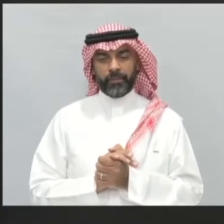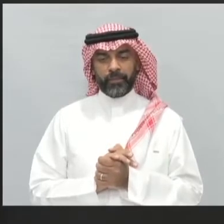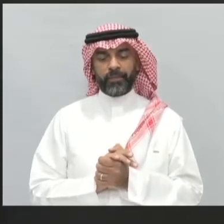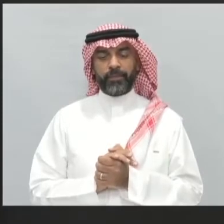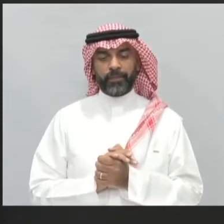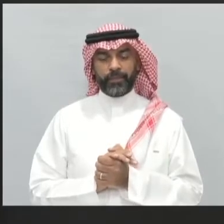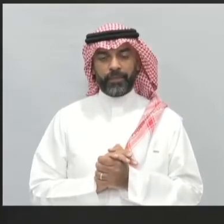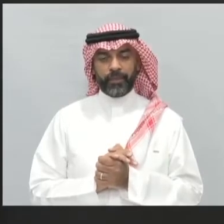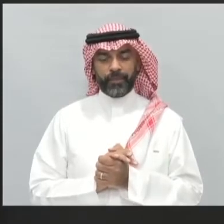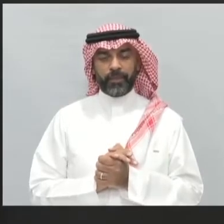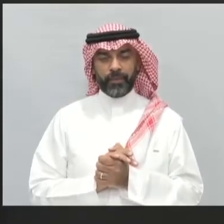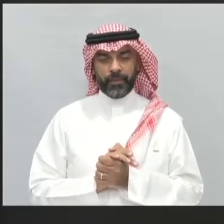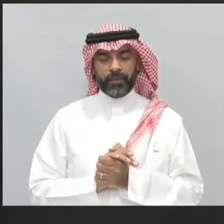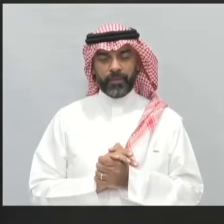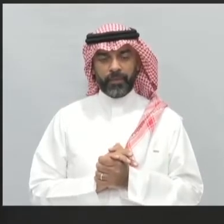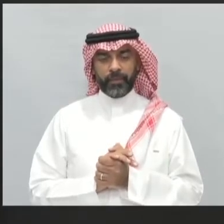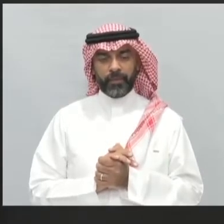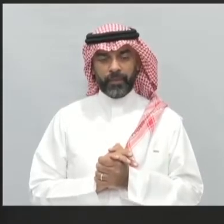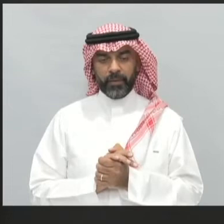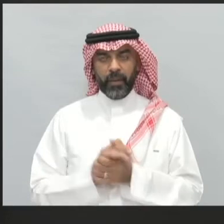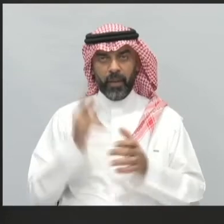اذا اعطاني معلومات